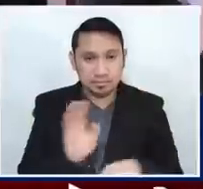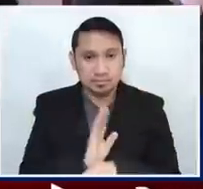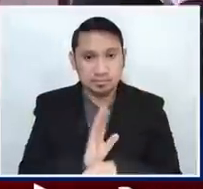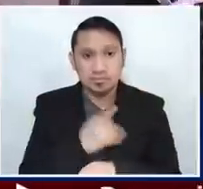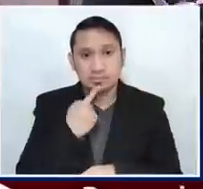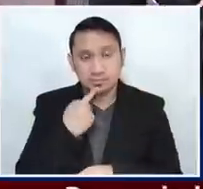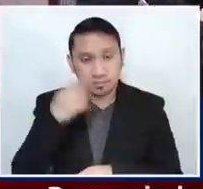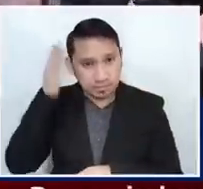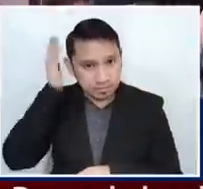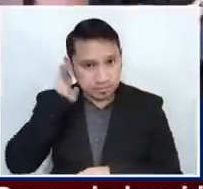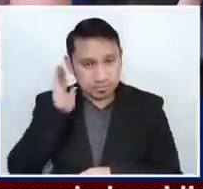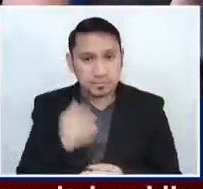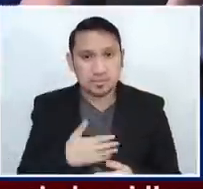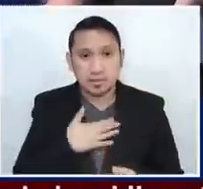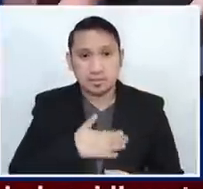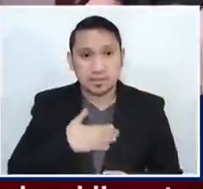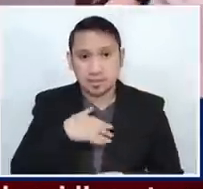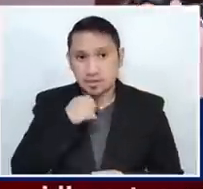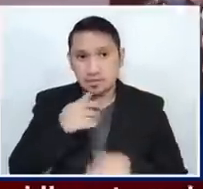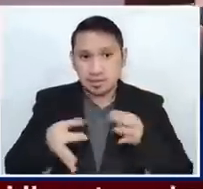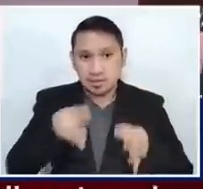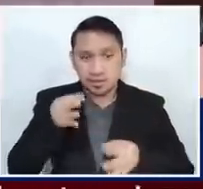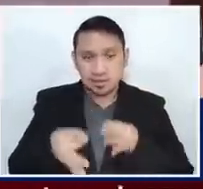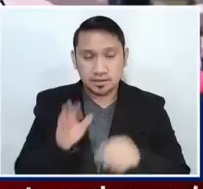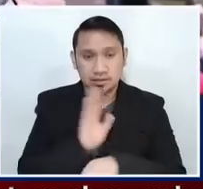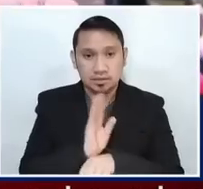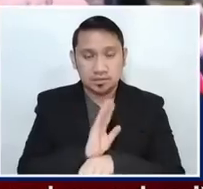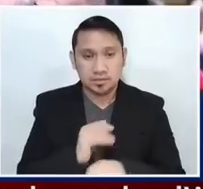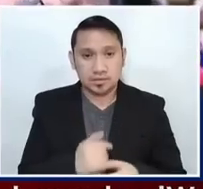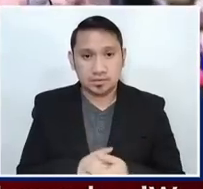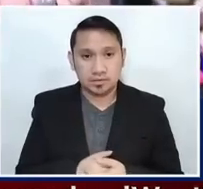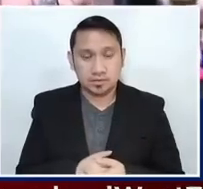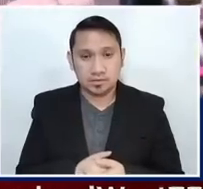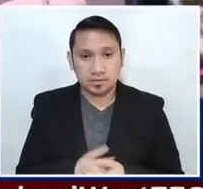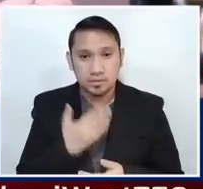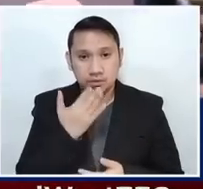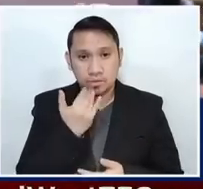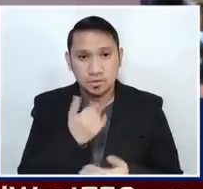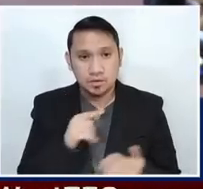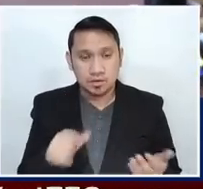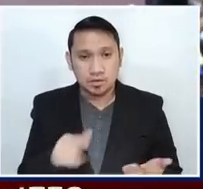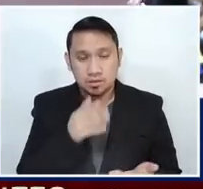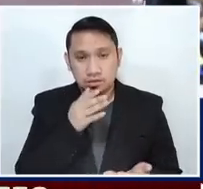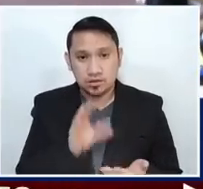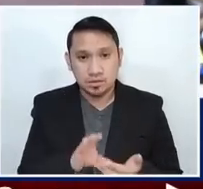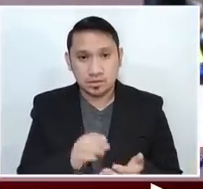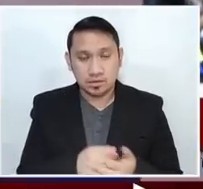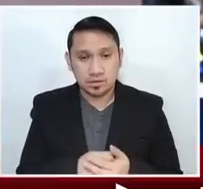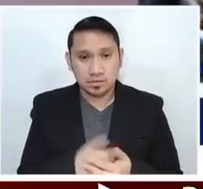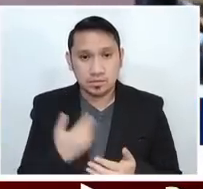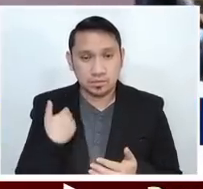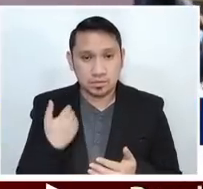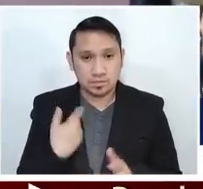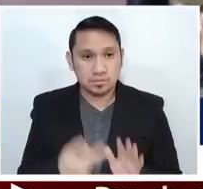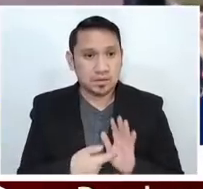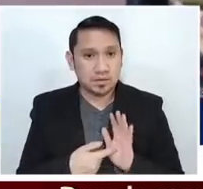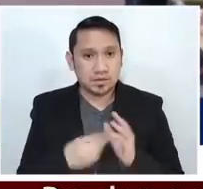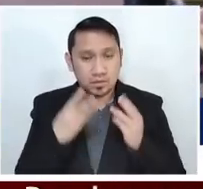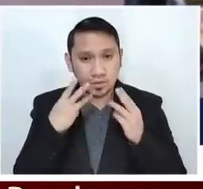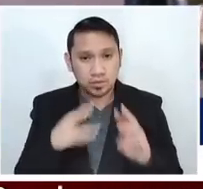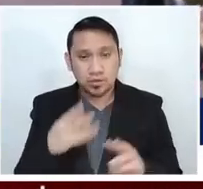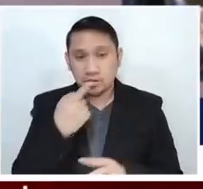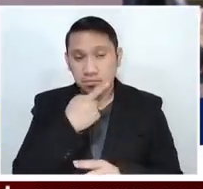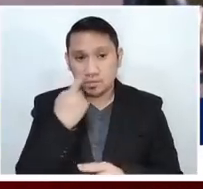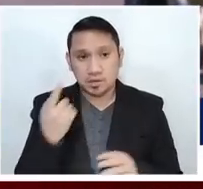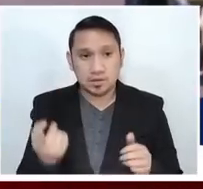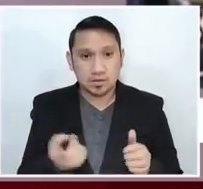senadora, huwag agad husgahan ang pelikula. Bakit may komentaryo na sa lahat? Hindi pa napapanood kasi ngayon pa